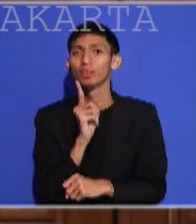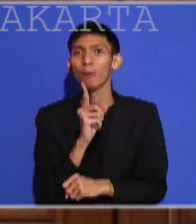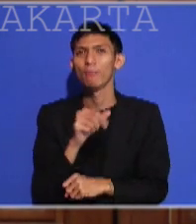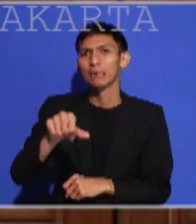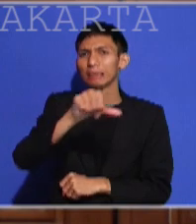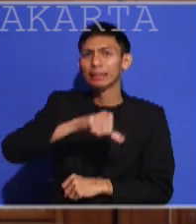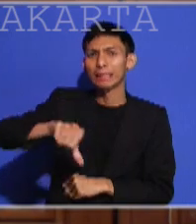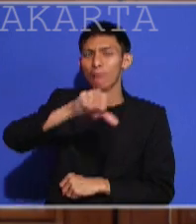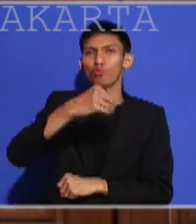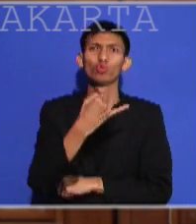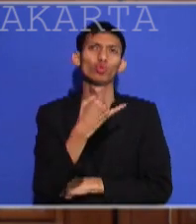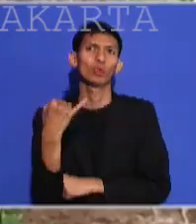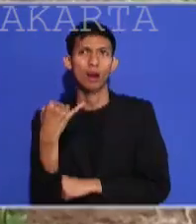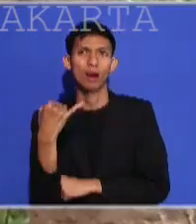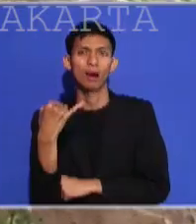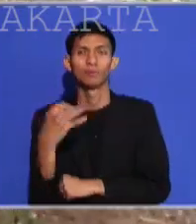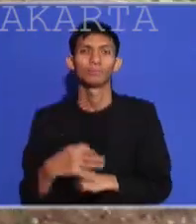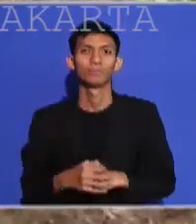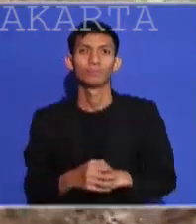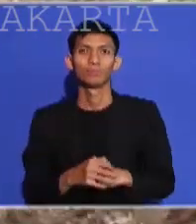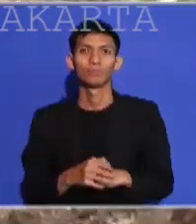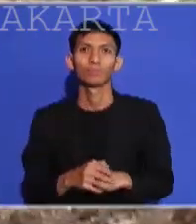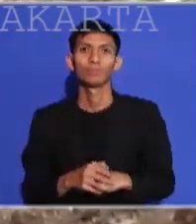lahan tetanenipun.